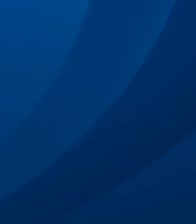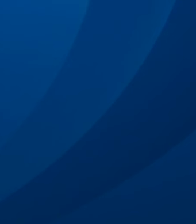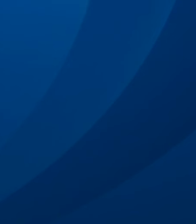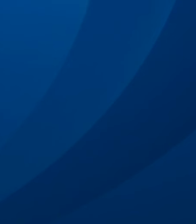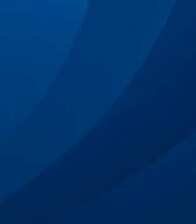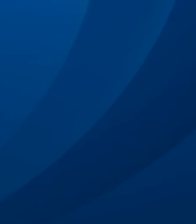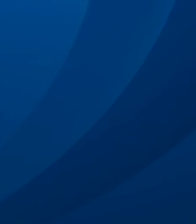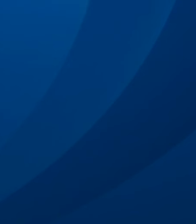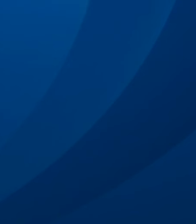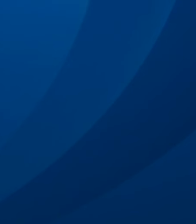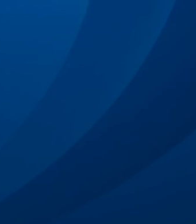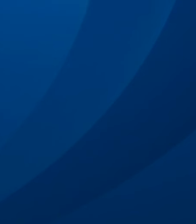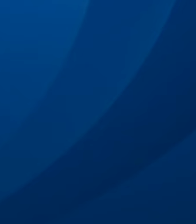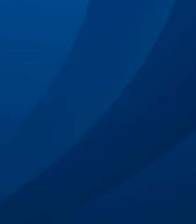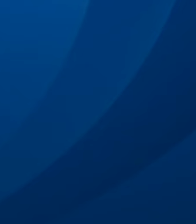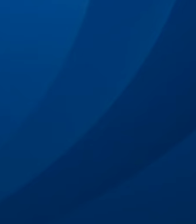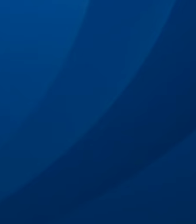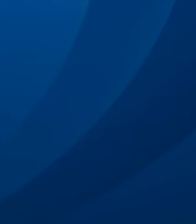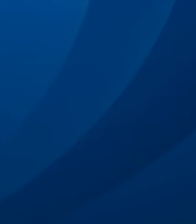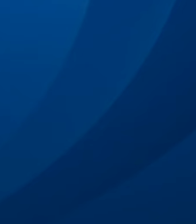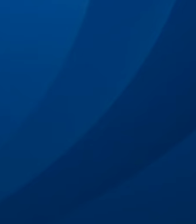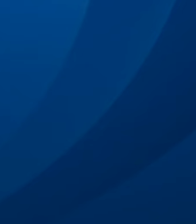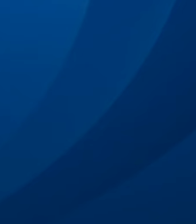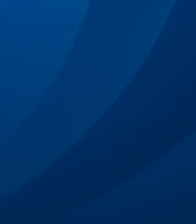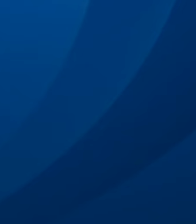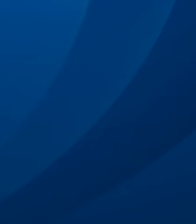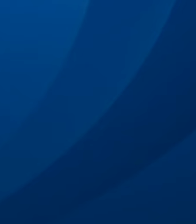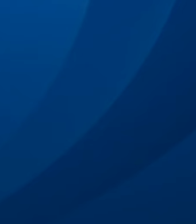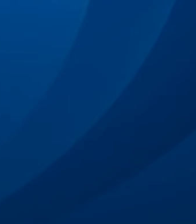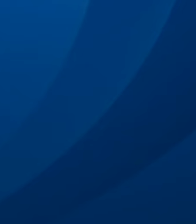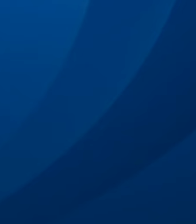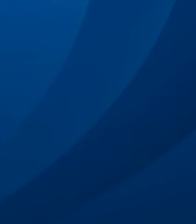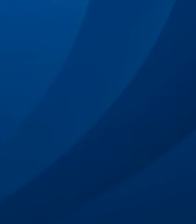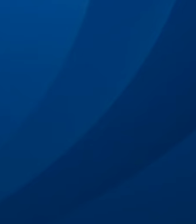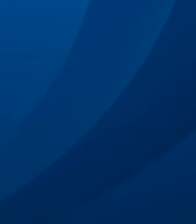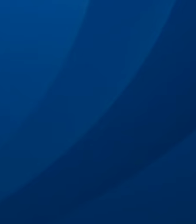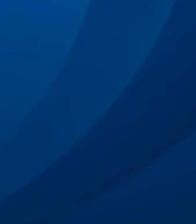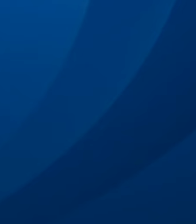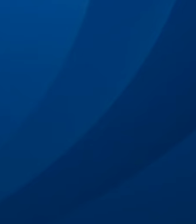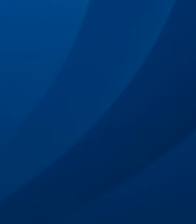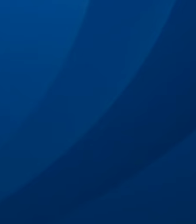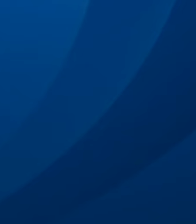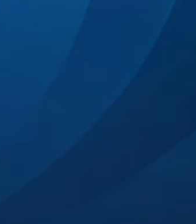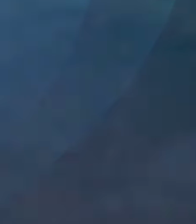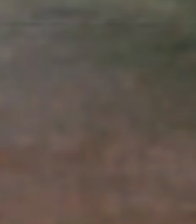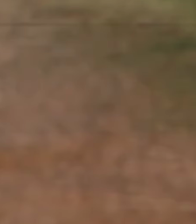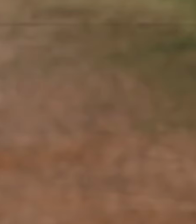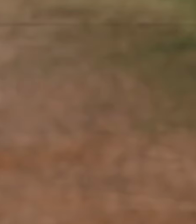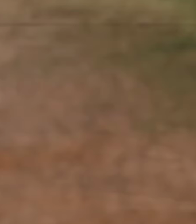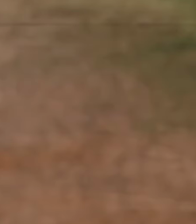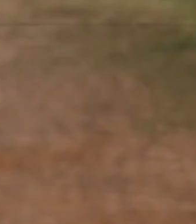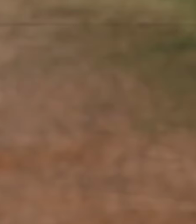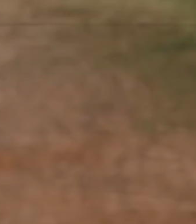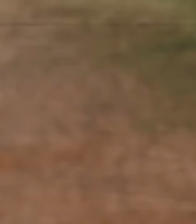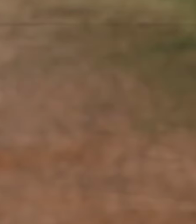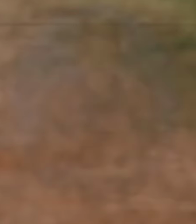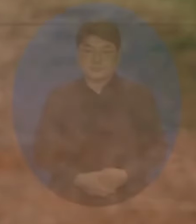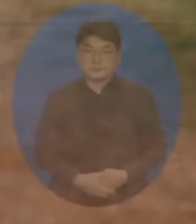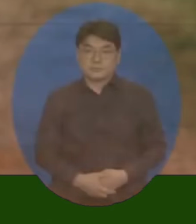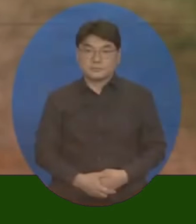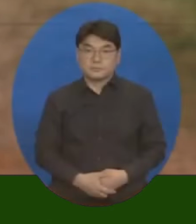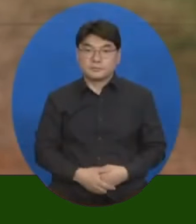돌이라 표적으로 병나 사람은 40여 세나 되었더라 아멘 하나님의